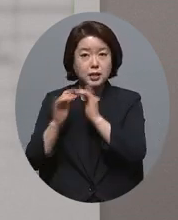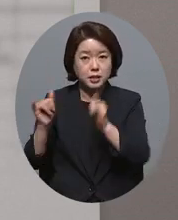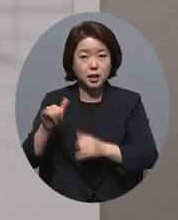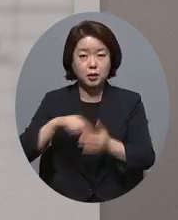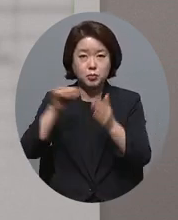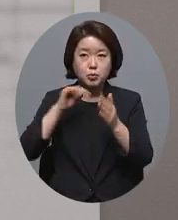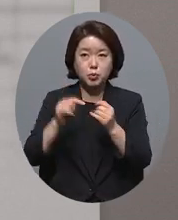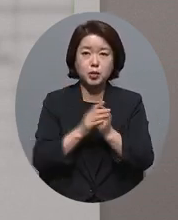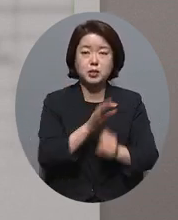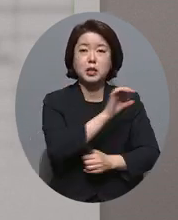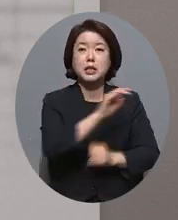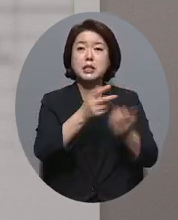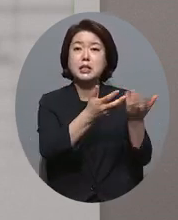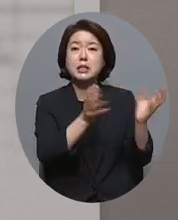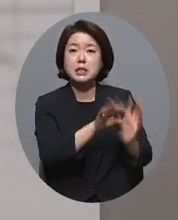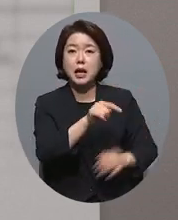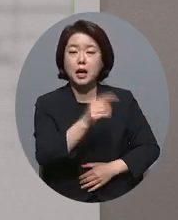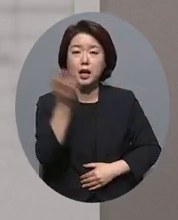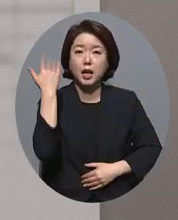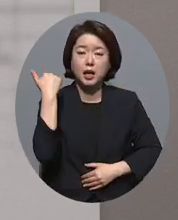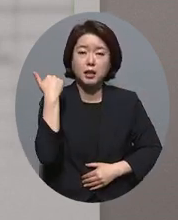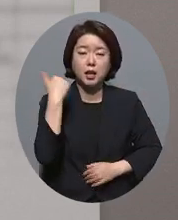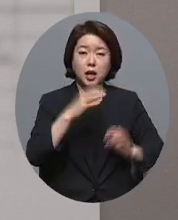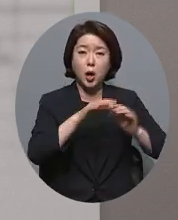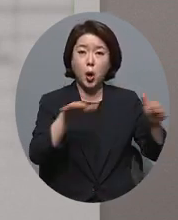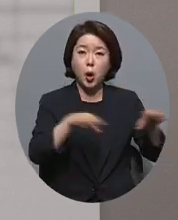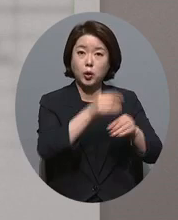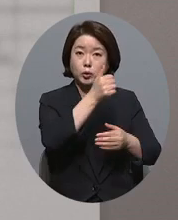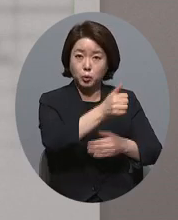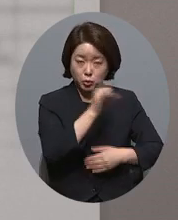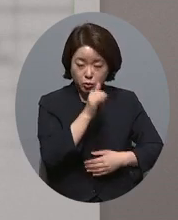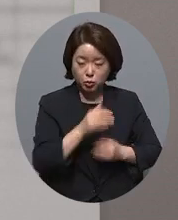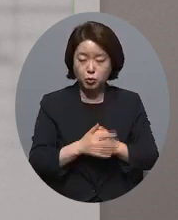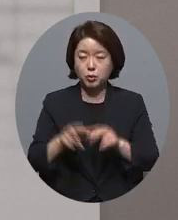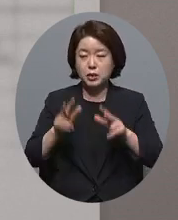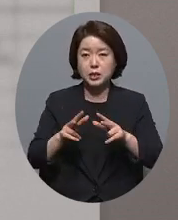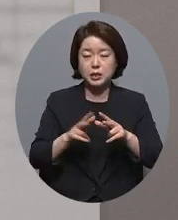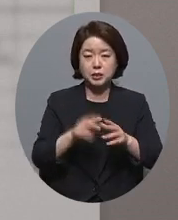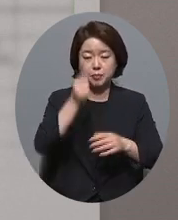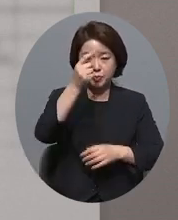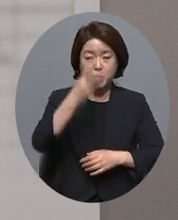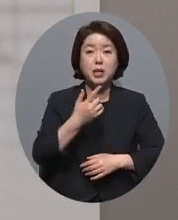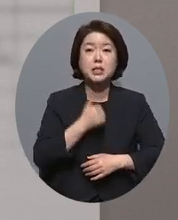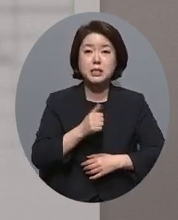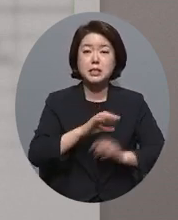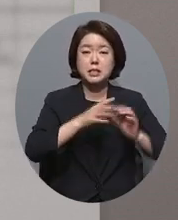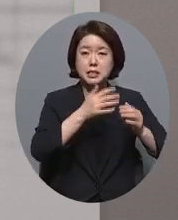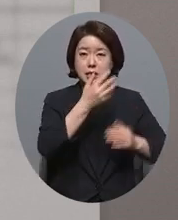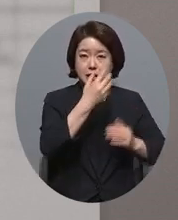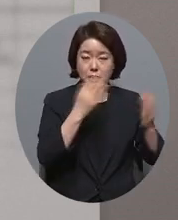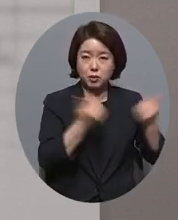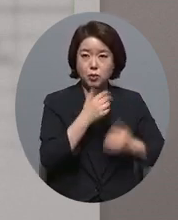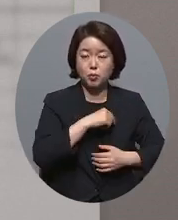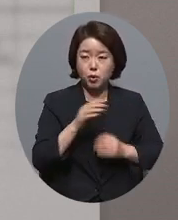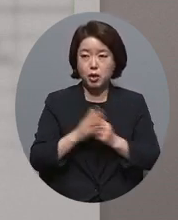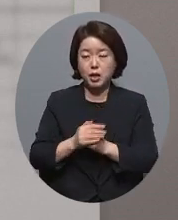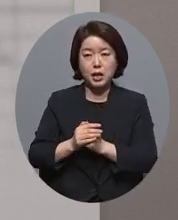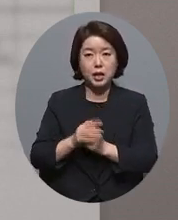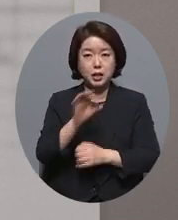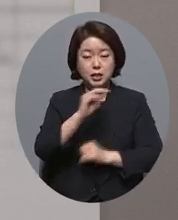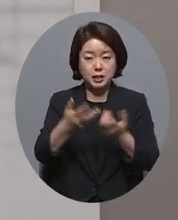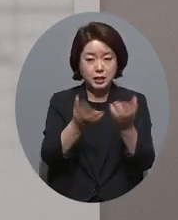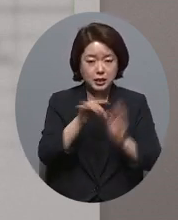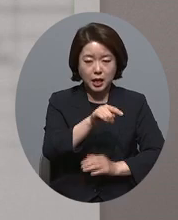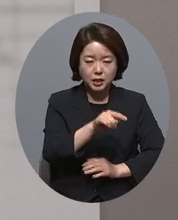중에는 야권 출신의 전직 총리도 있고 현재 야당의 삼선의원 친문계 야당의원 그리고 여당